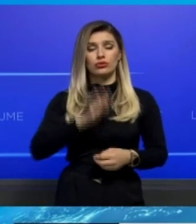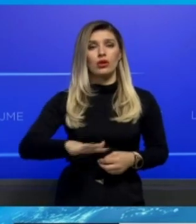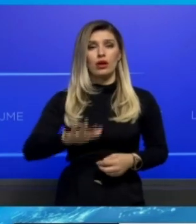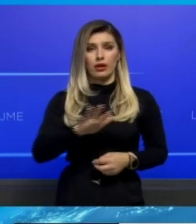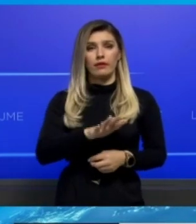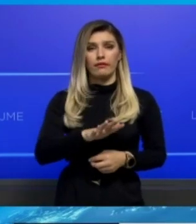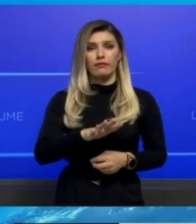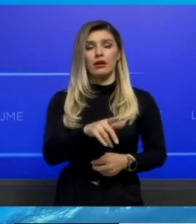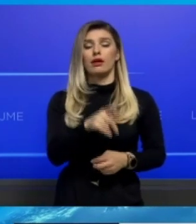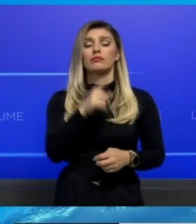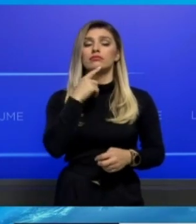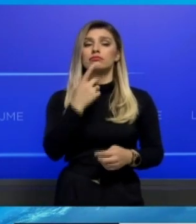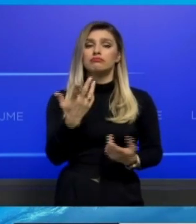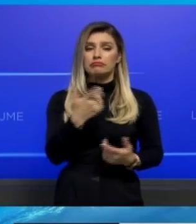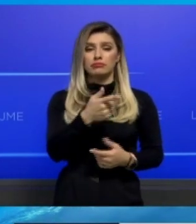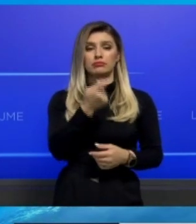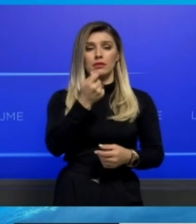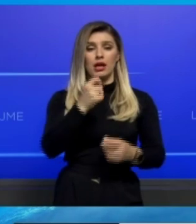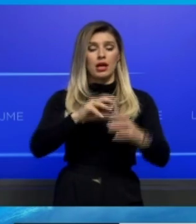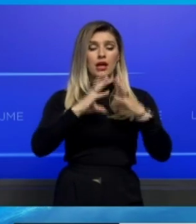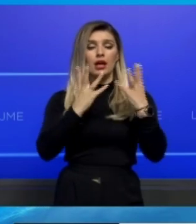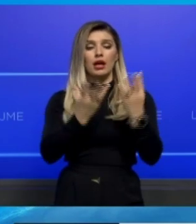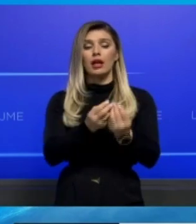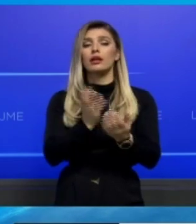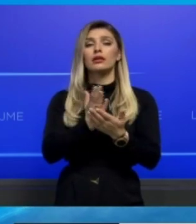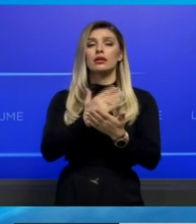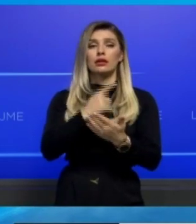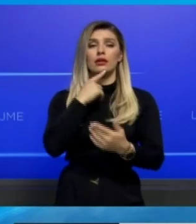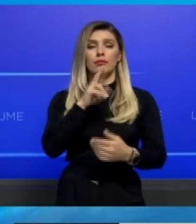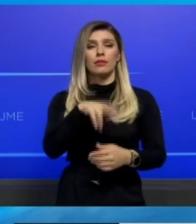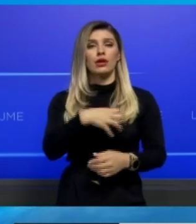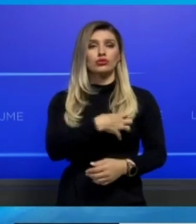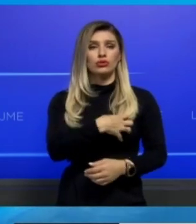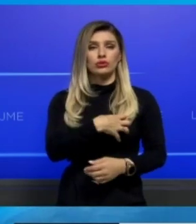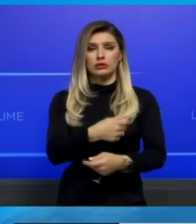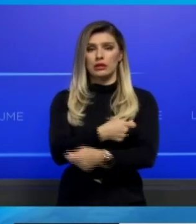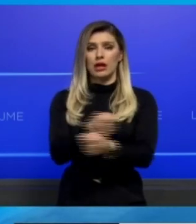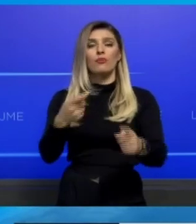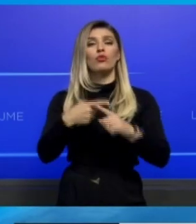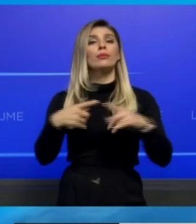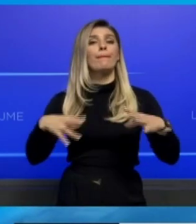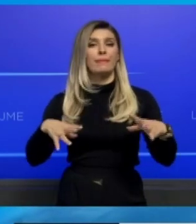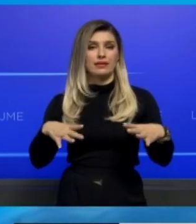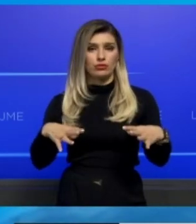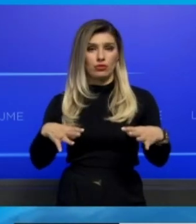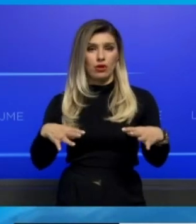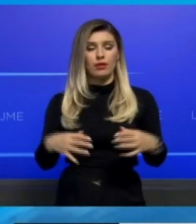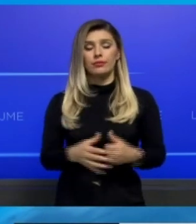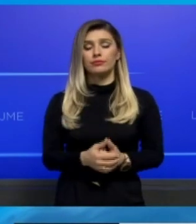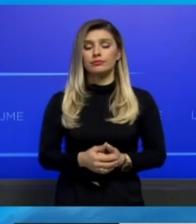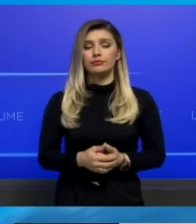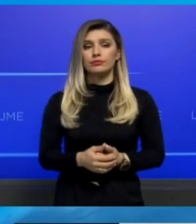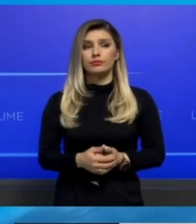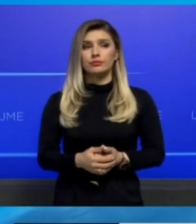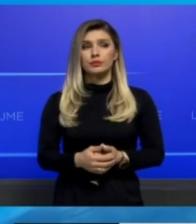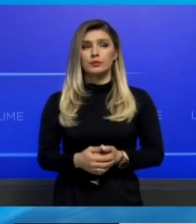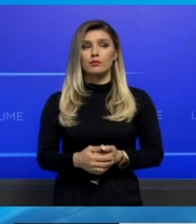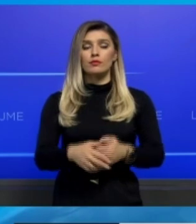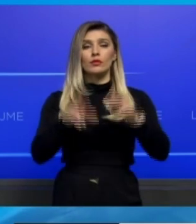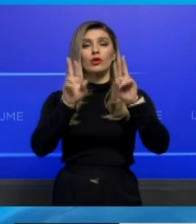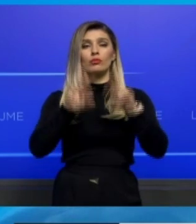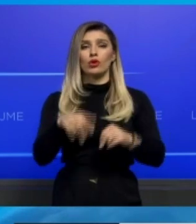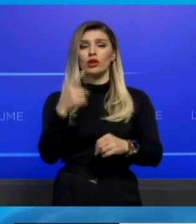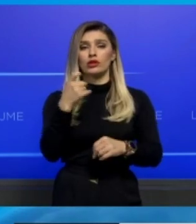pas të pari të kuletës së shtetit, ndahen për skemat pensionale dhe sociale. Me këtë vendim pra do të ndajmë 100